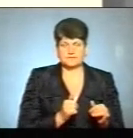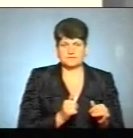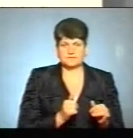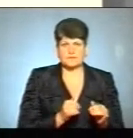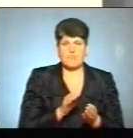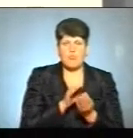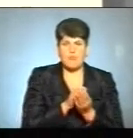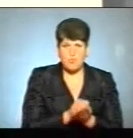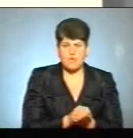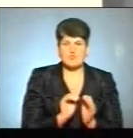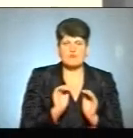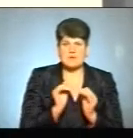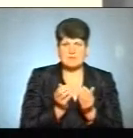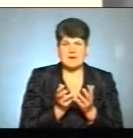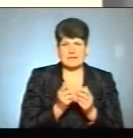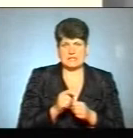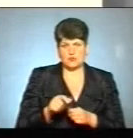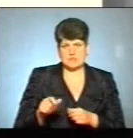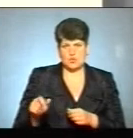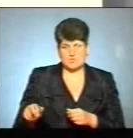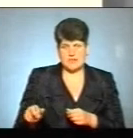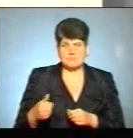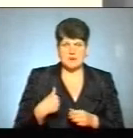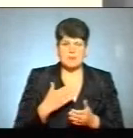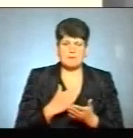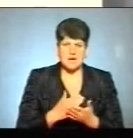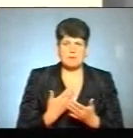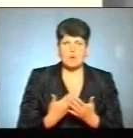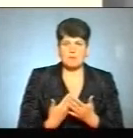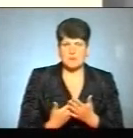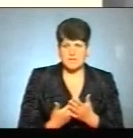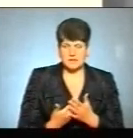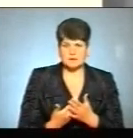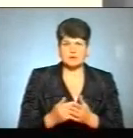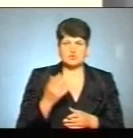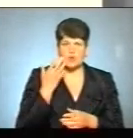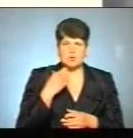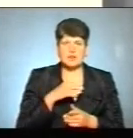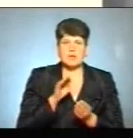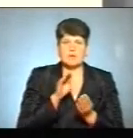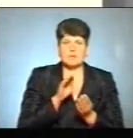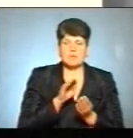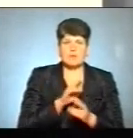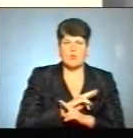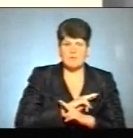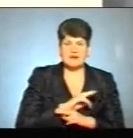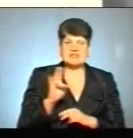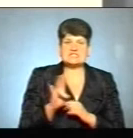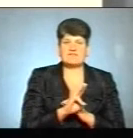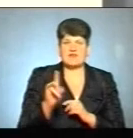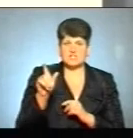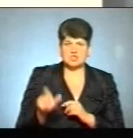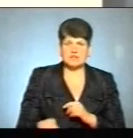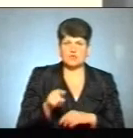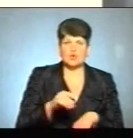тобто похорон в мінімальній кількості людей. Ми маємо приклад, що коли помер священник Заліщик,